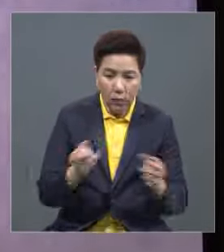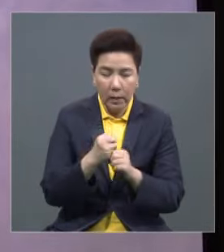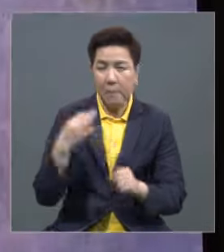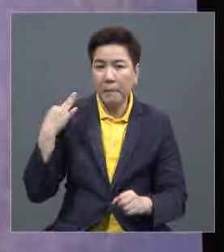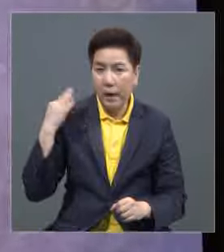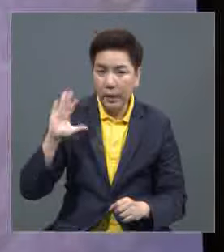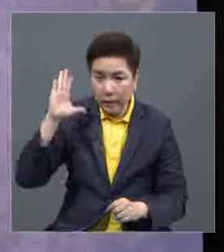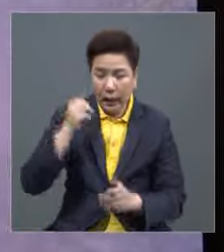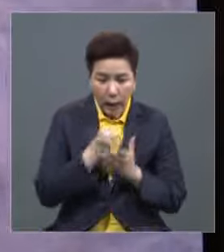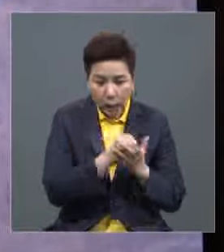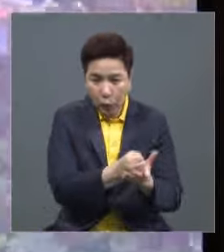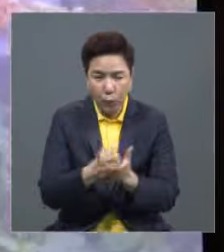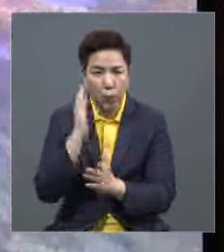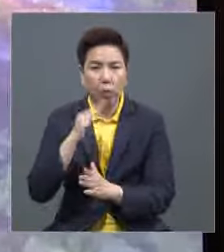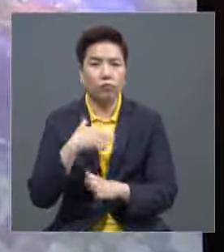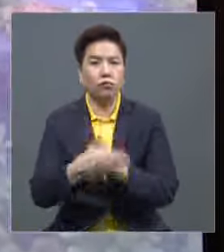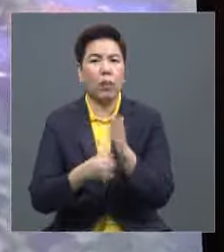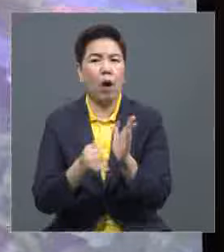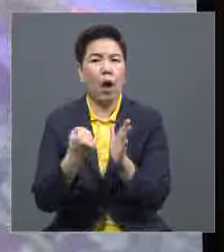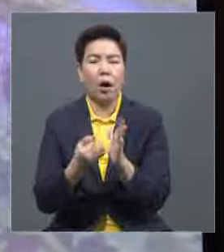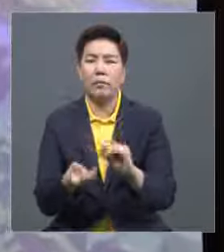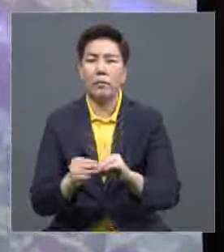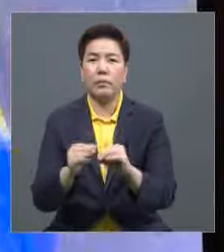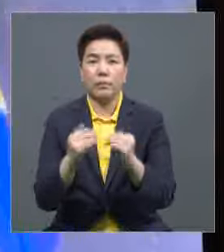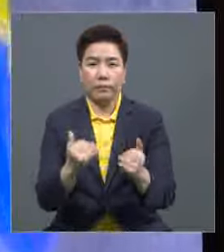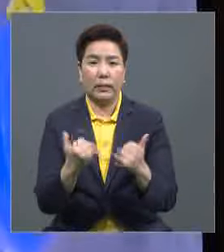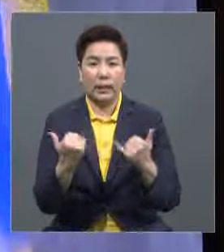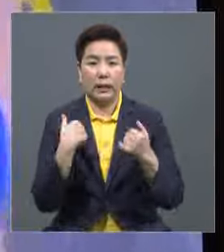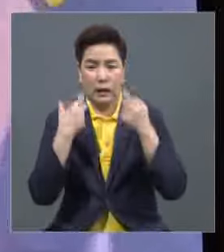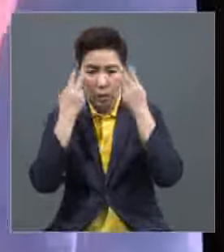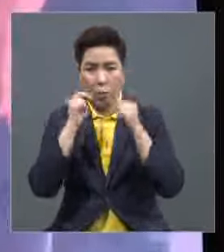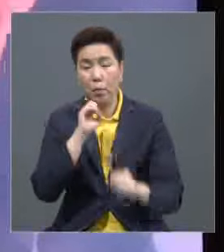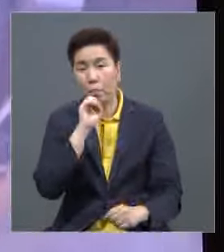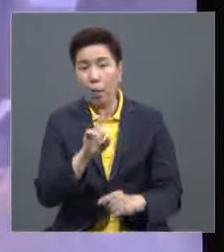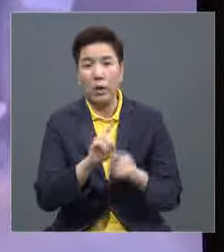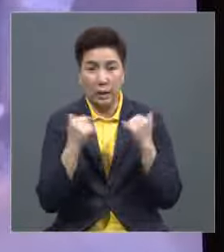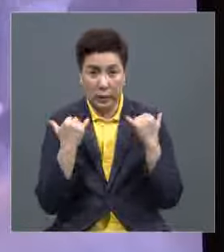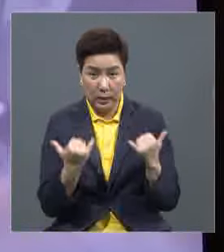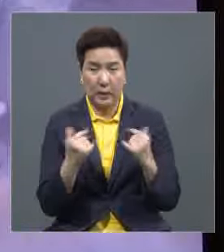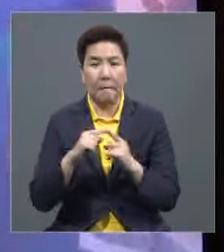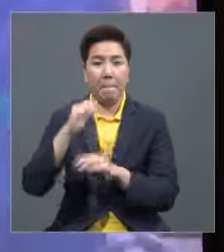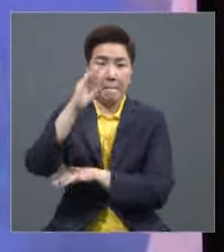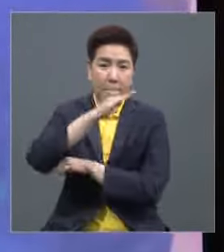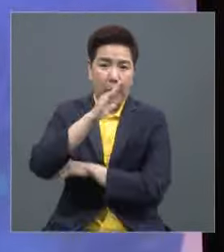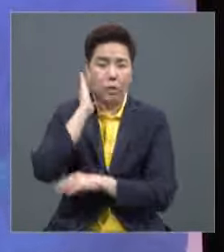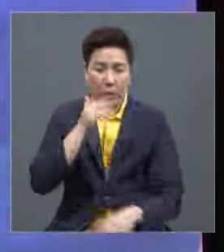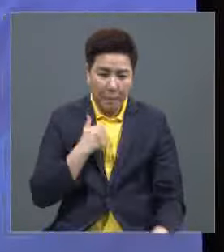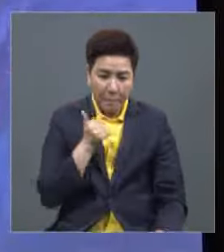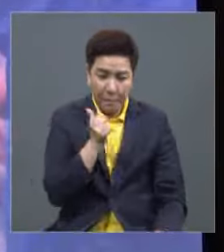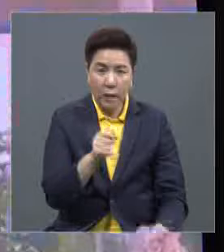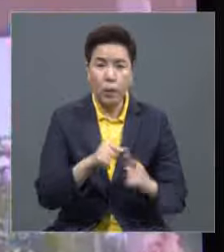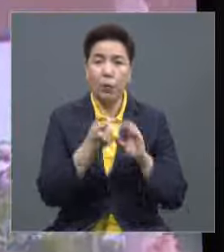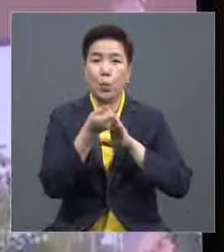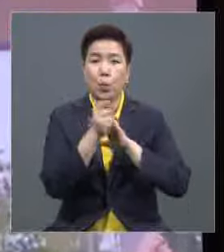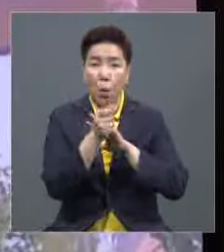อาสาจะช่วยให้การทำงานในพื้นที่นั้นดีขึ้นครับนายกรัฐมนตรียังกล่าวอีกนะครับว่าในช่วงบ่ายของวันนี้ก็จะลงพื้นที่ที่จังหวัด